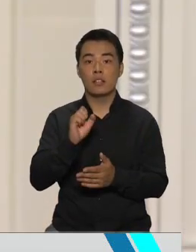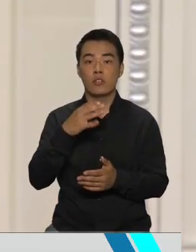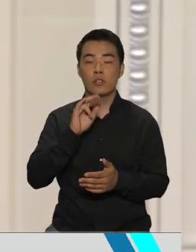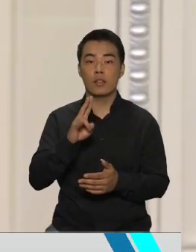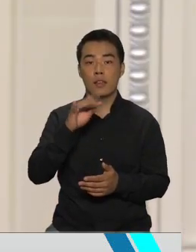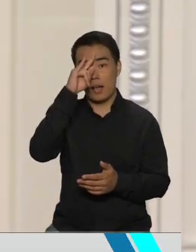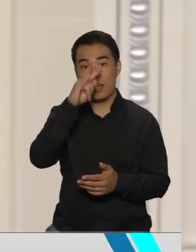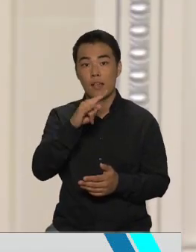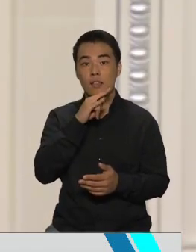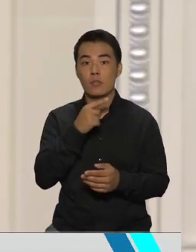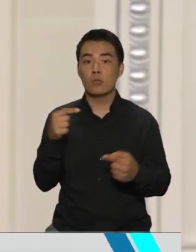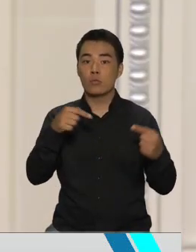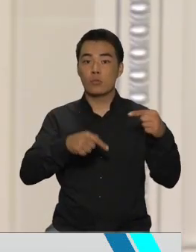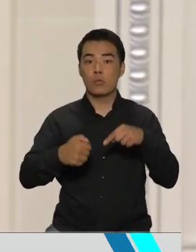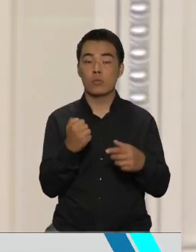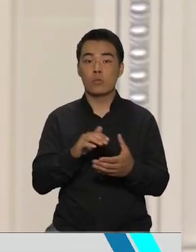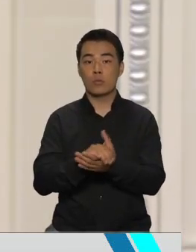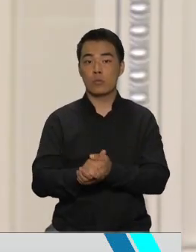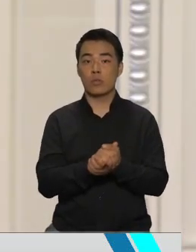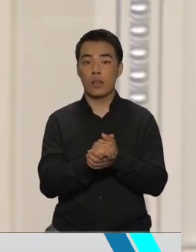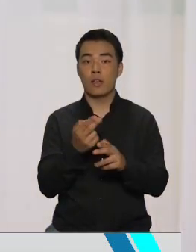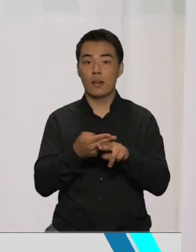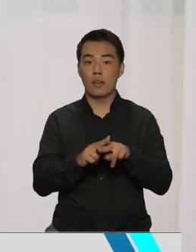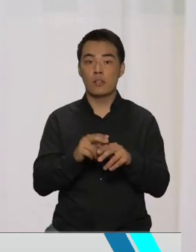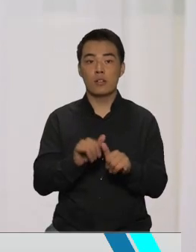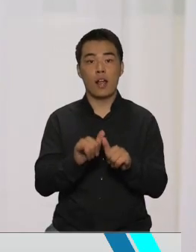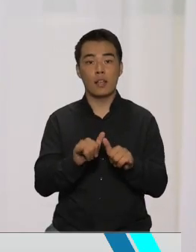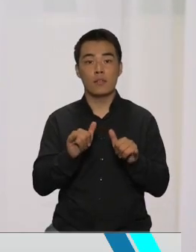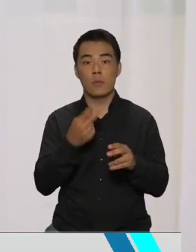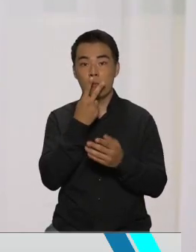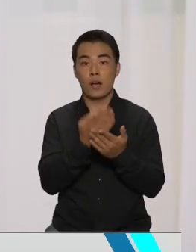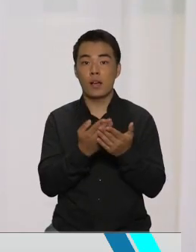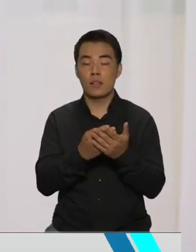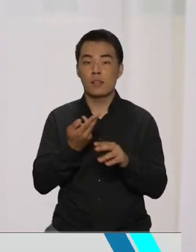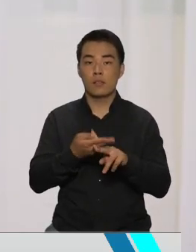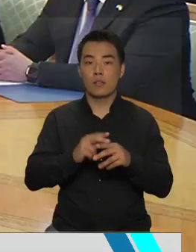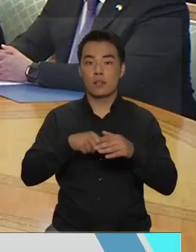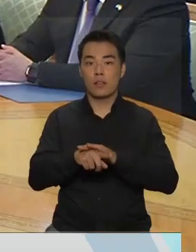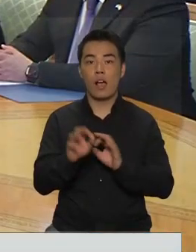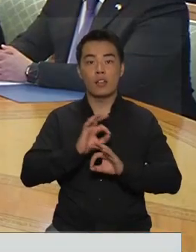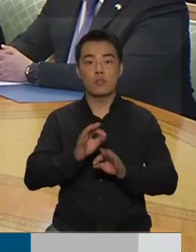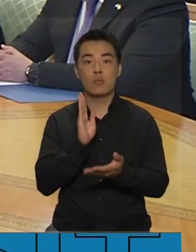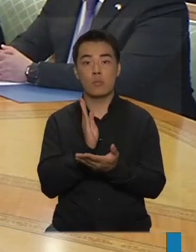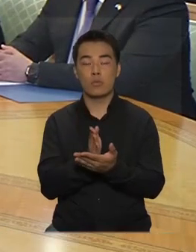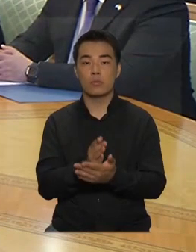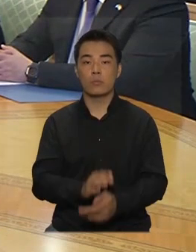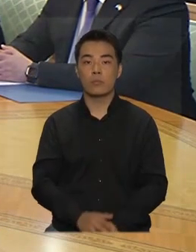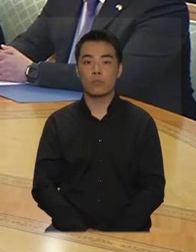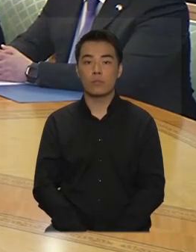Қазақстан арасындағы қарым-қатынастың стратегиялық серіктестік пен одақтастықтың үздіксіз дамуының бір белгісі деп